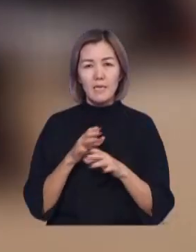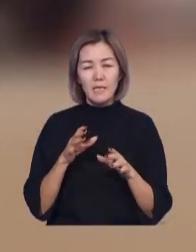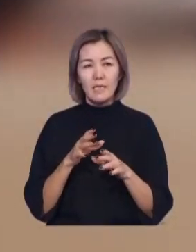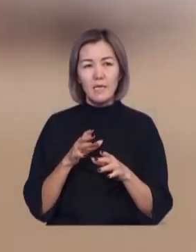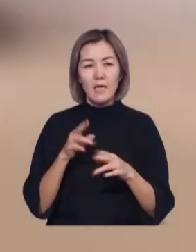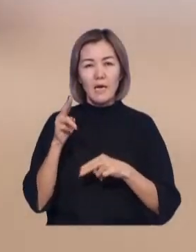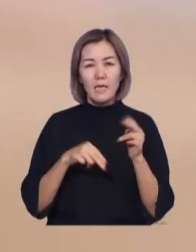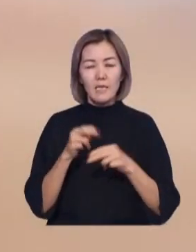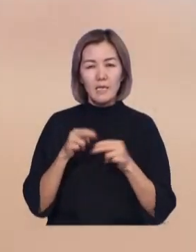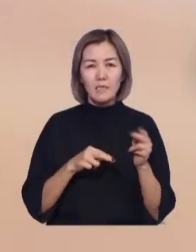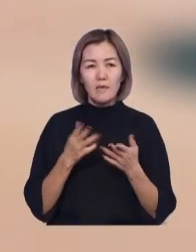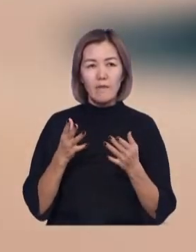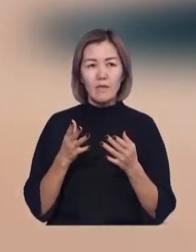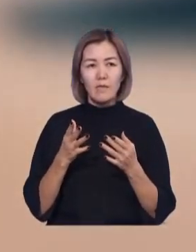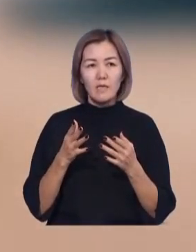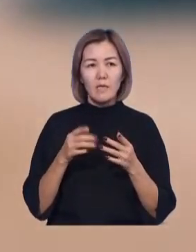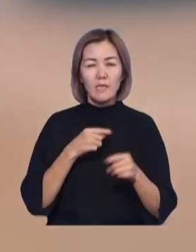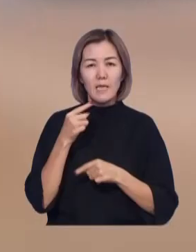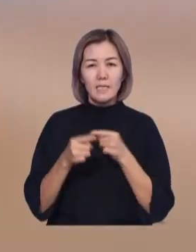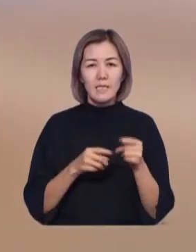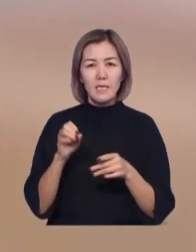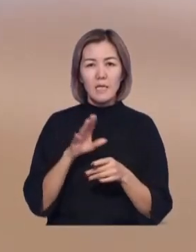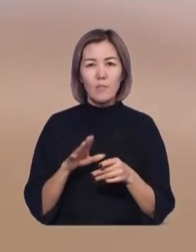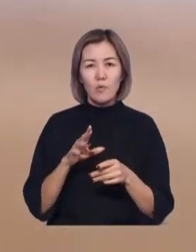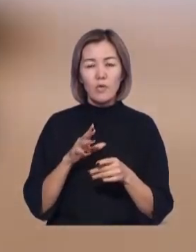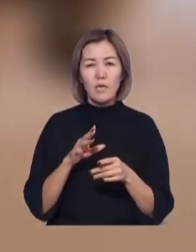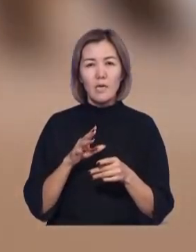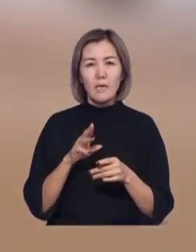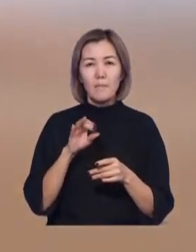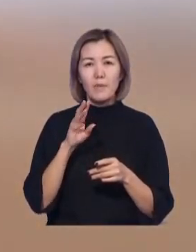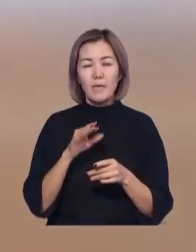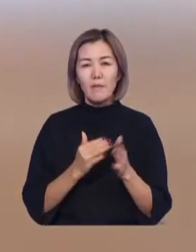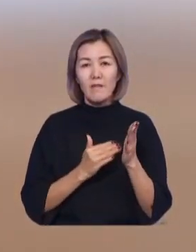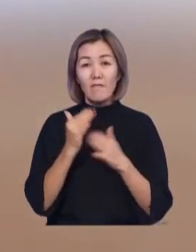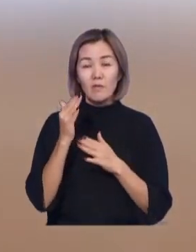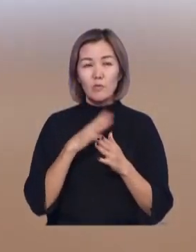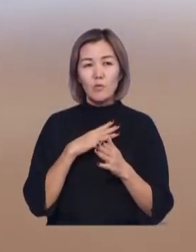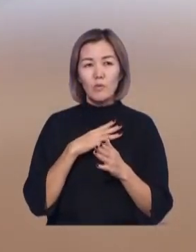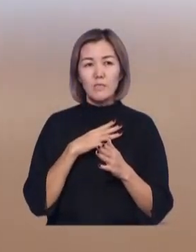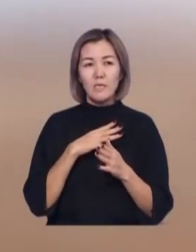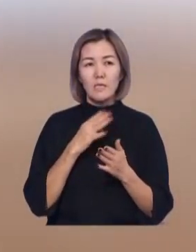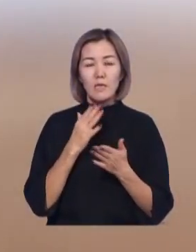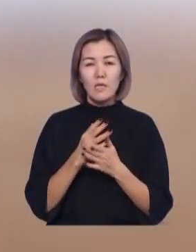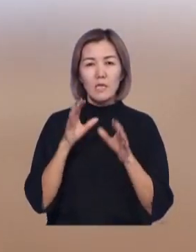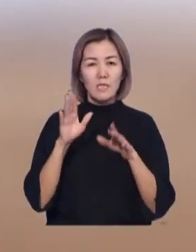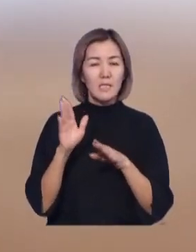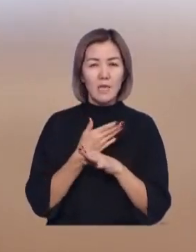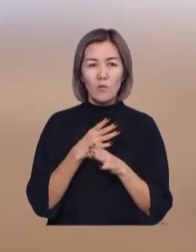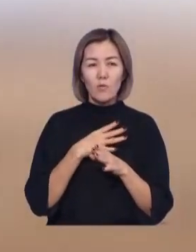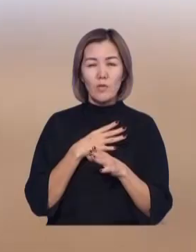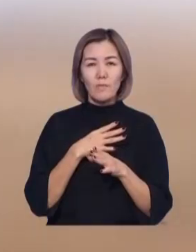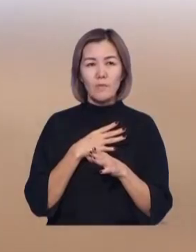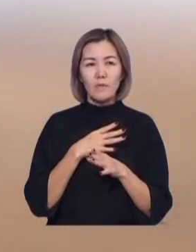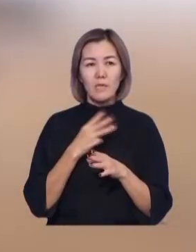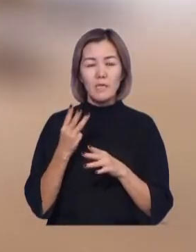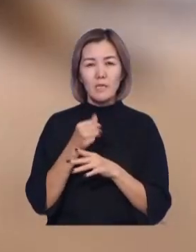архитектурного и археологического наследия эпохи пирамид подъёмно Великую пирамиду Гизы является незаконным и карается